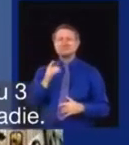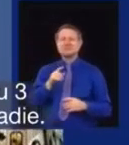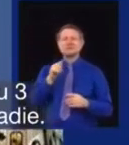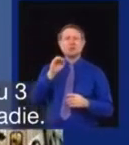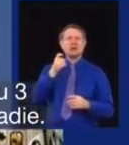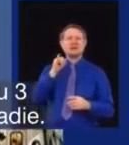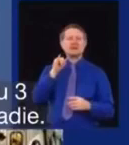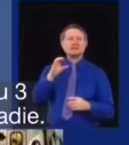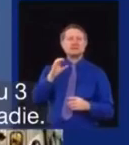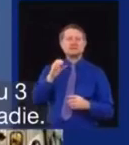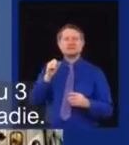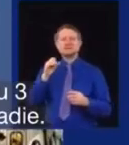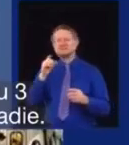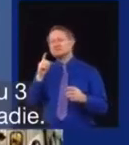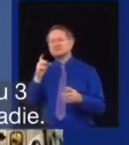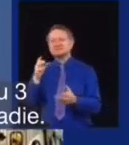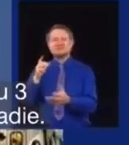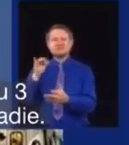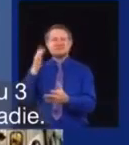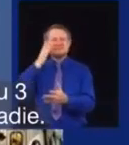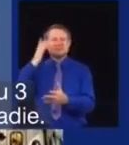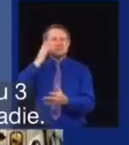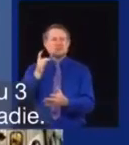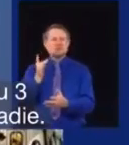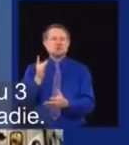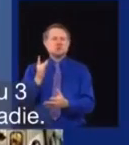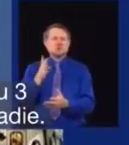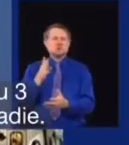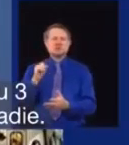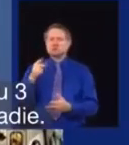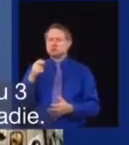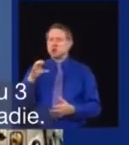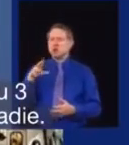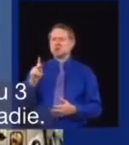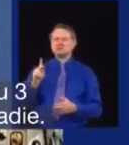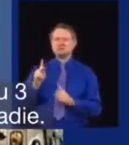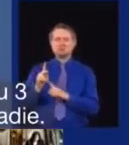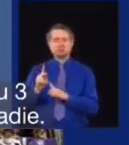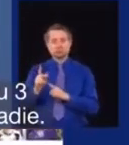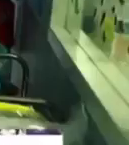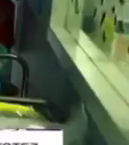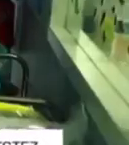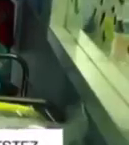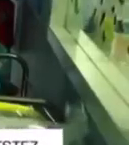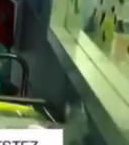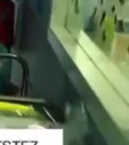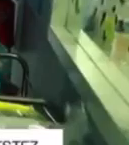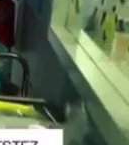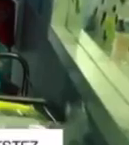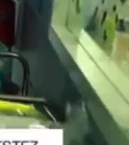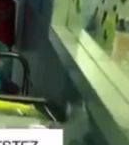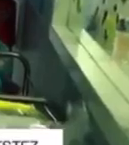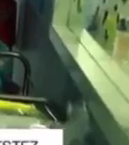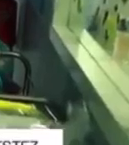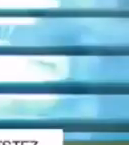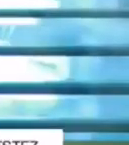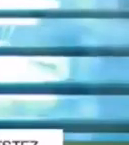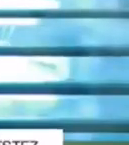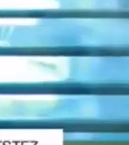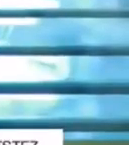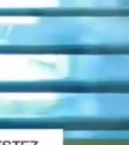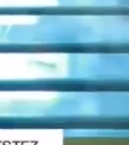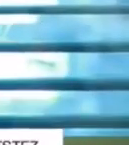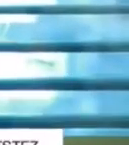lost a 5-year-old, a 7-year-old and an 18-year-old girl to this disease. Le syndrome de